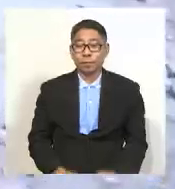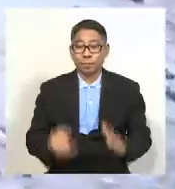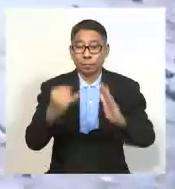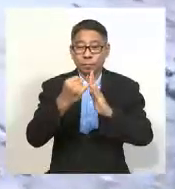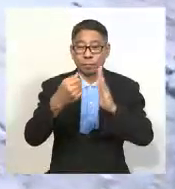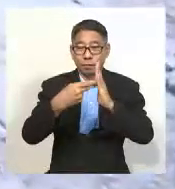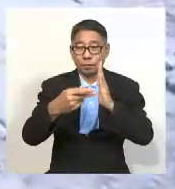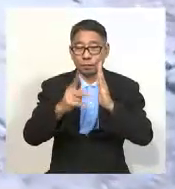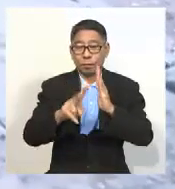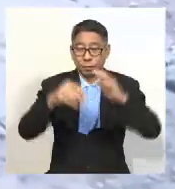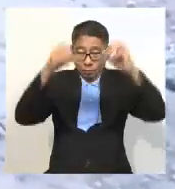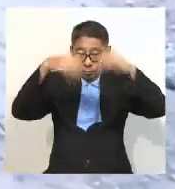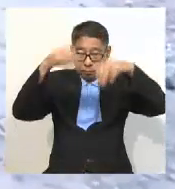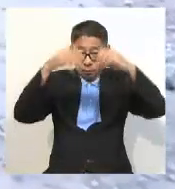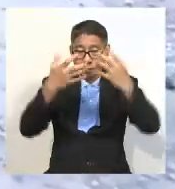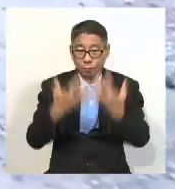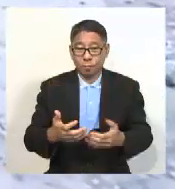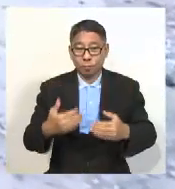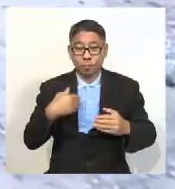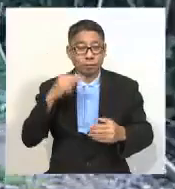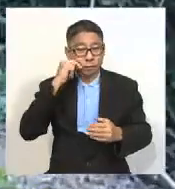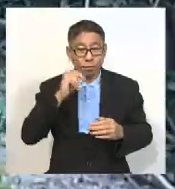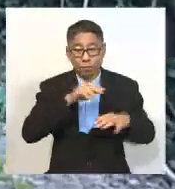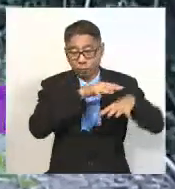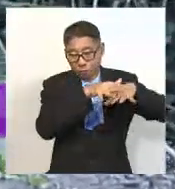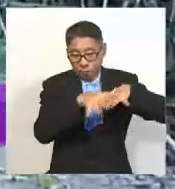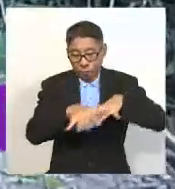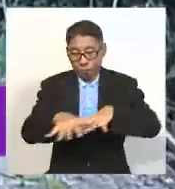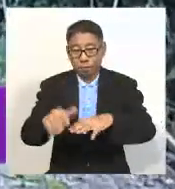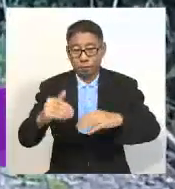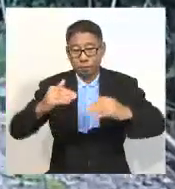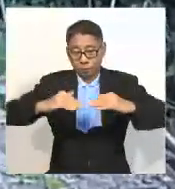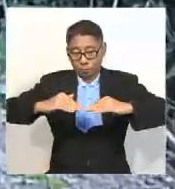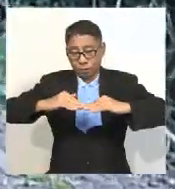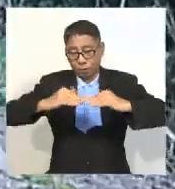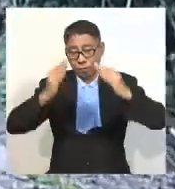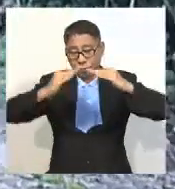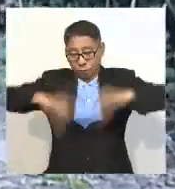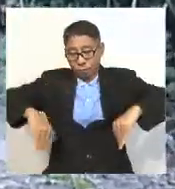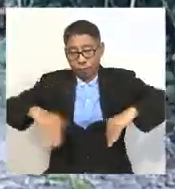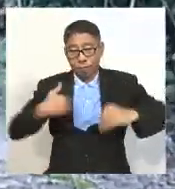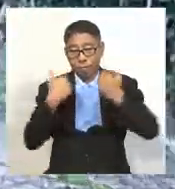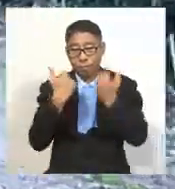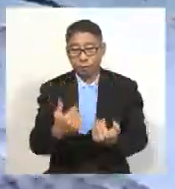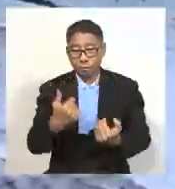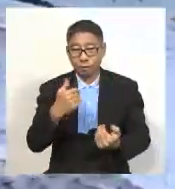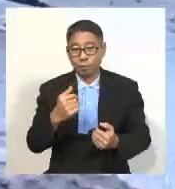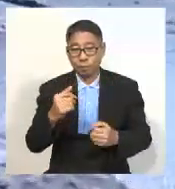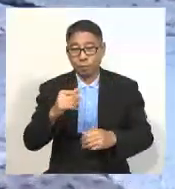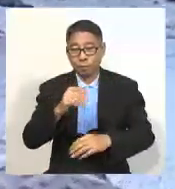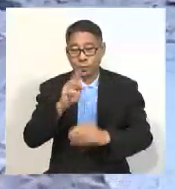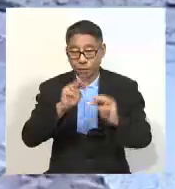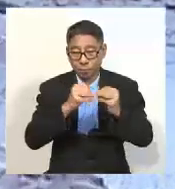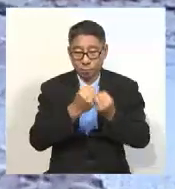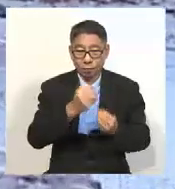ส่วนที่จังหวัดหนองคายได้เกิดฝนตกหนักทำให้เกิดน้ำป่าไหลพัดถนนสายหลักที่เชื่อมระหว่างบ้านสาวแหล่พื้นที่หมู่